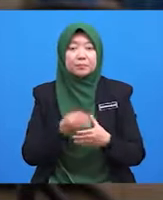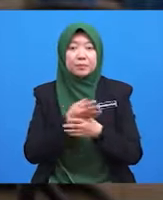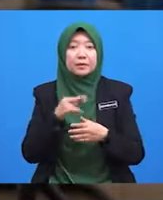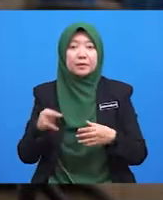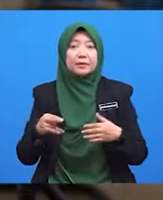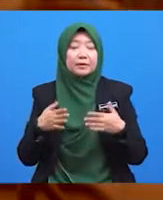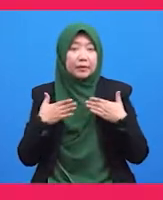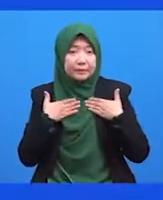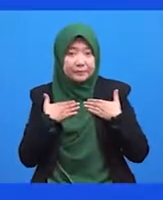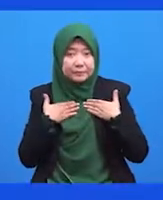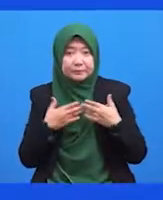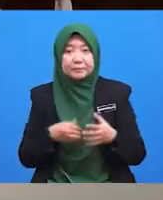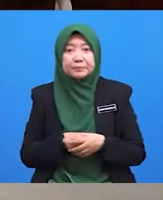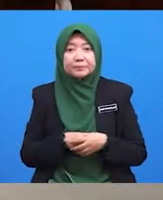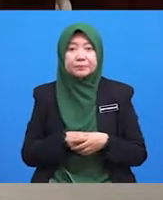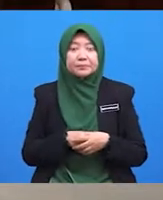bahagian dada.